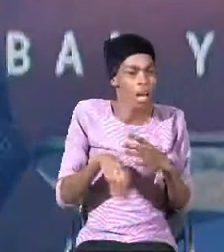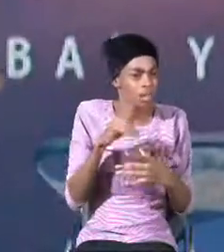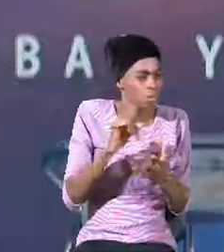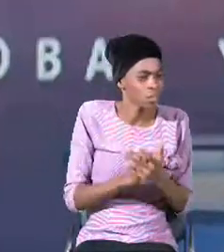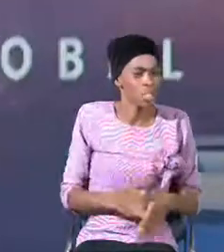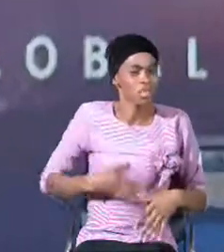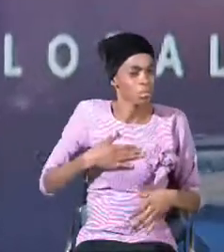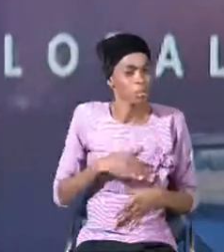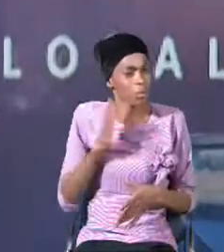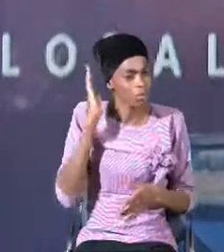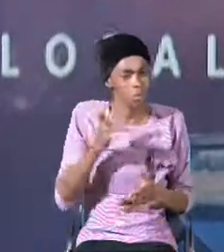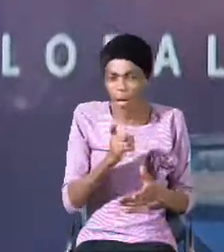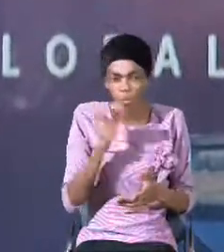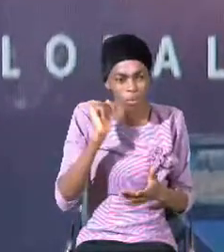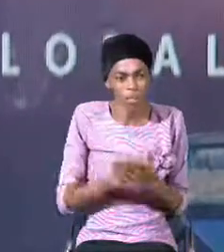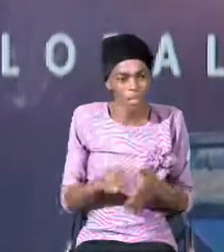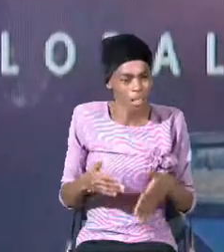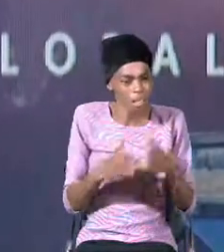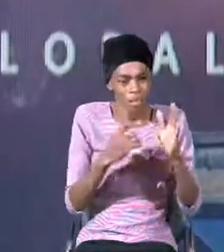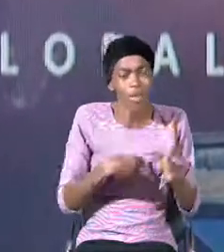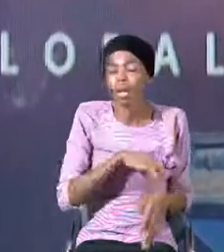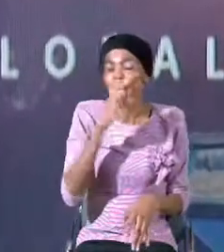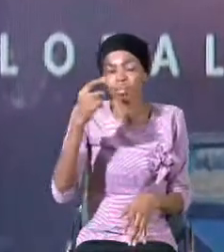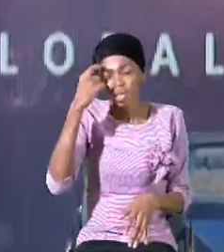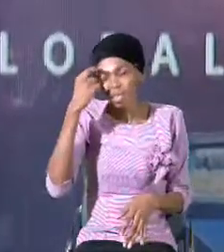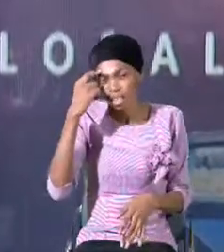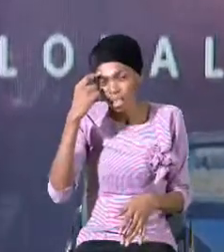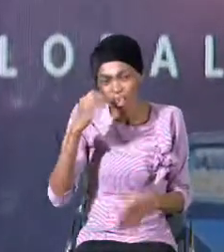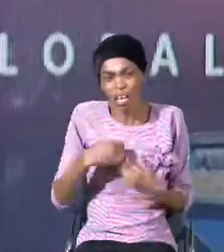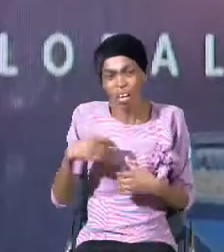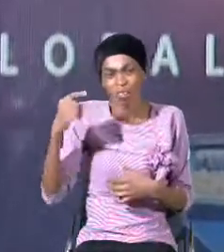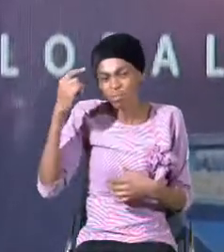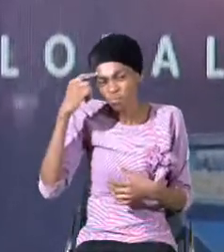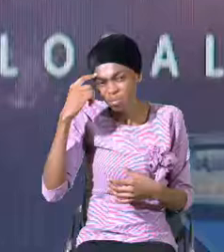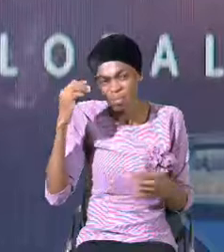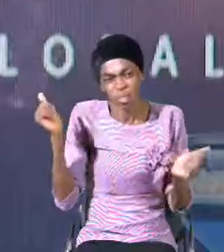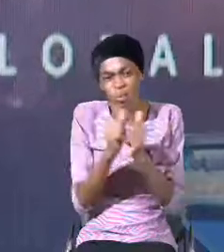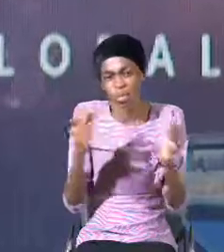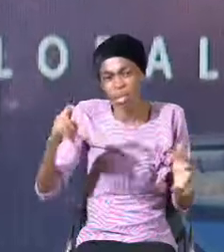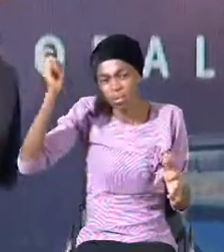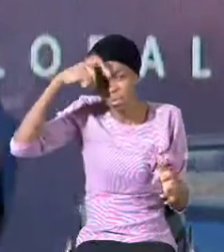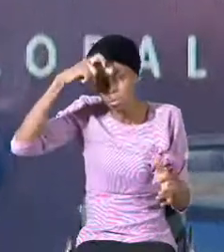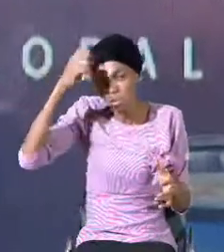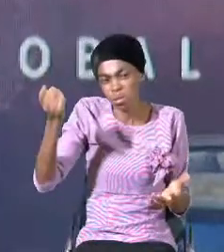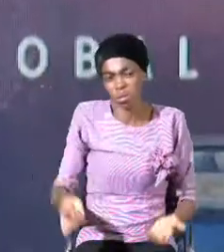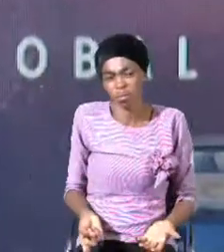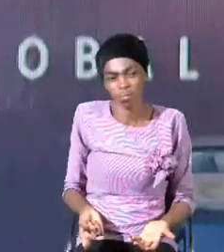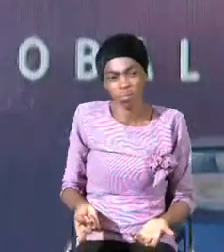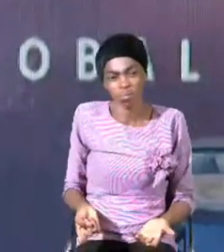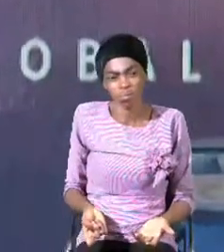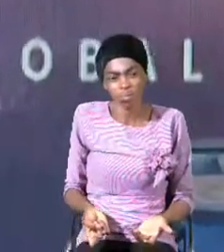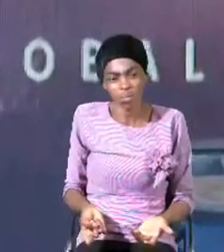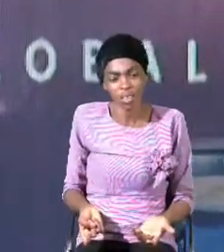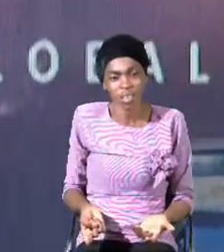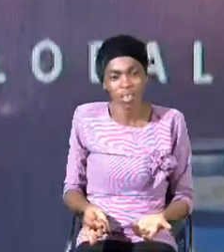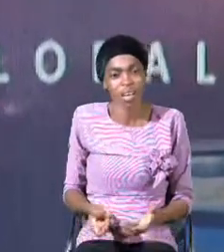j'ai après le plaisir, j'ai des maladies. Où est-ce que ça va me conduire? Il ne pense jamais la sensualité sans la sensibilité. Mais Dieu nous appelle,